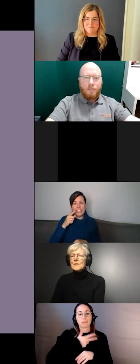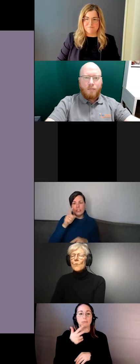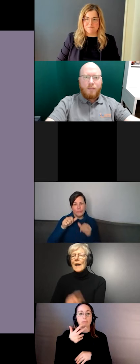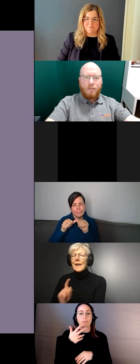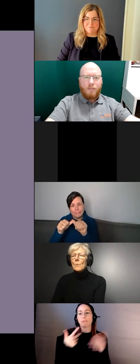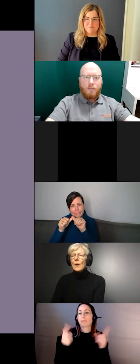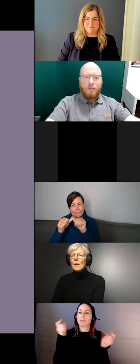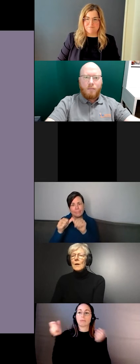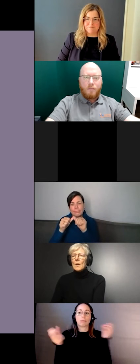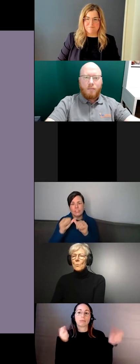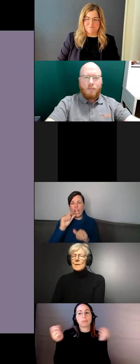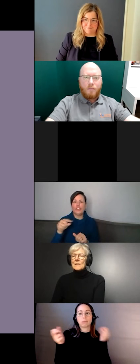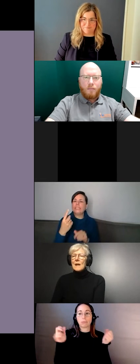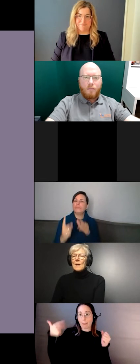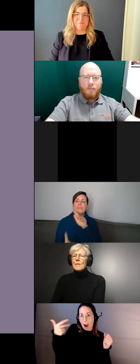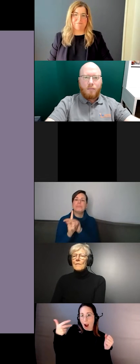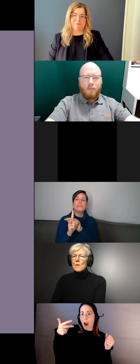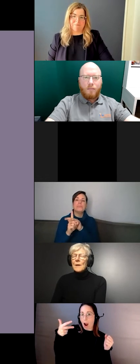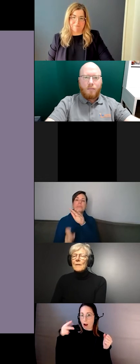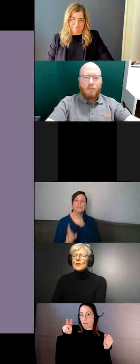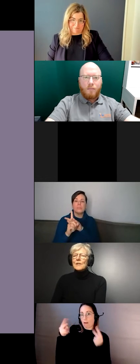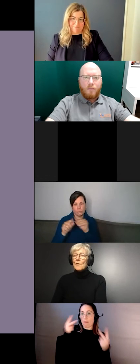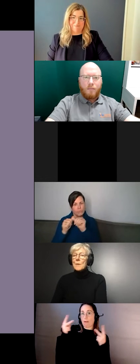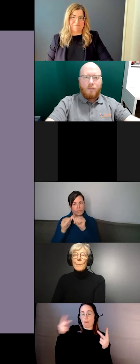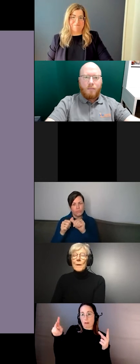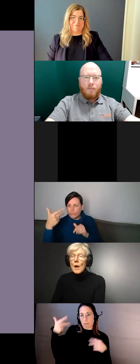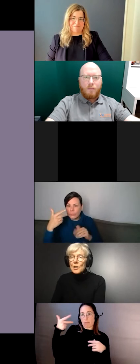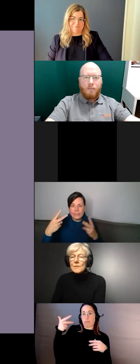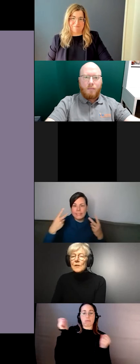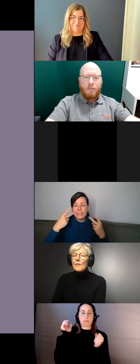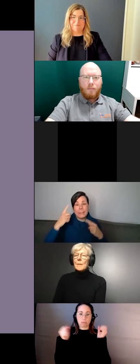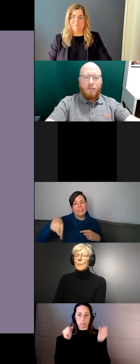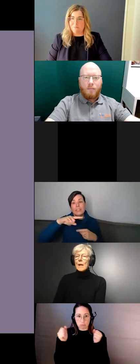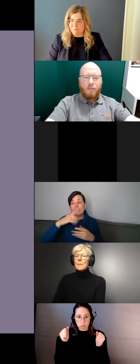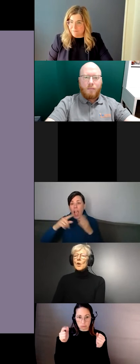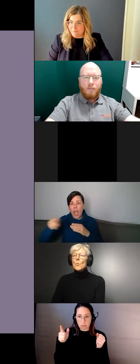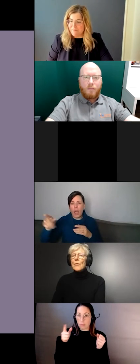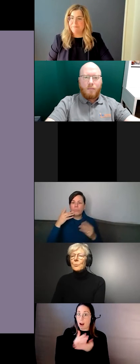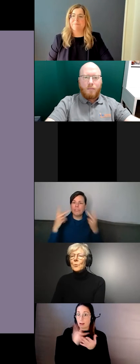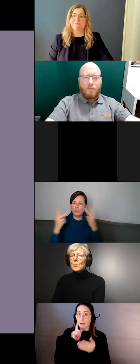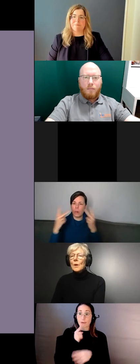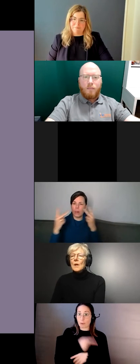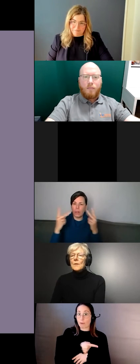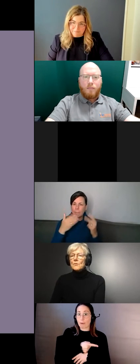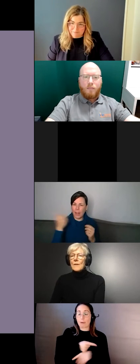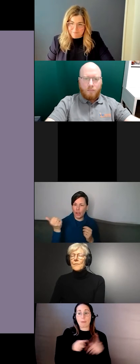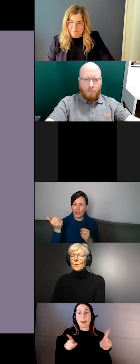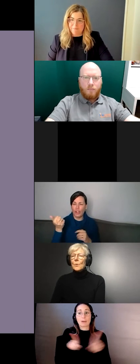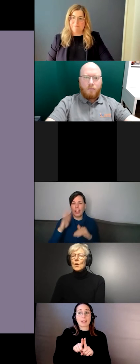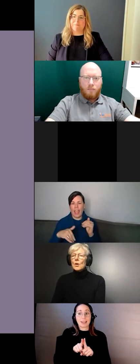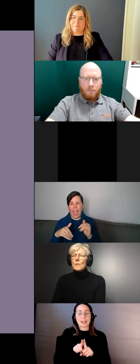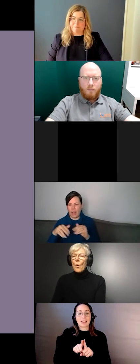caméra. Donc, la caméra a aidé les sourds, mais non seulement les sourds, n'importe qui allait,